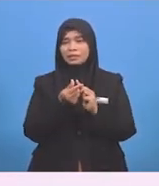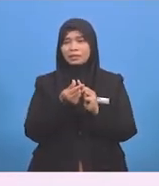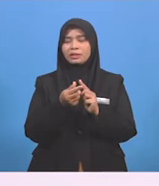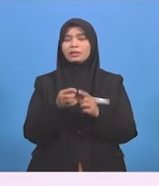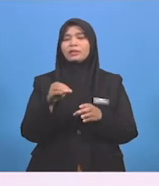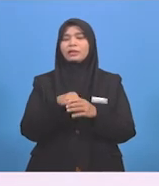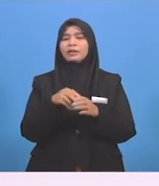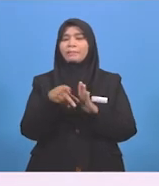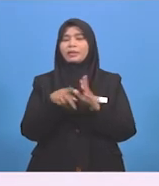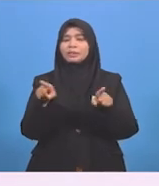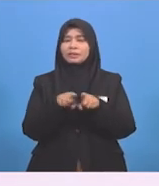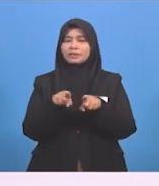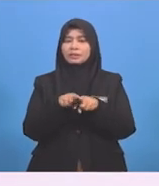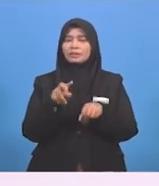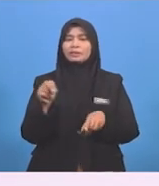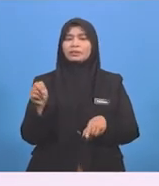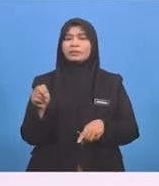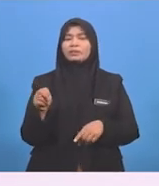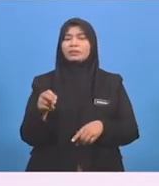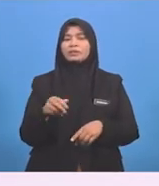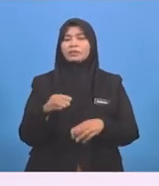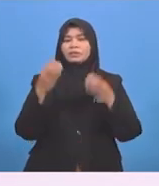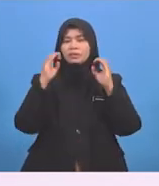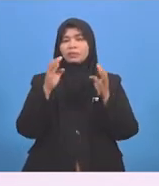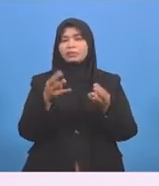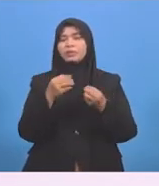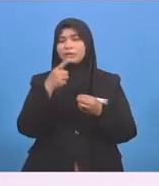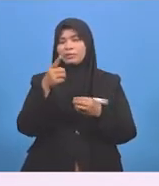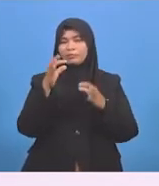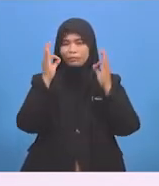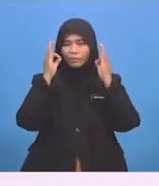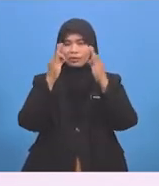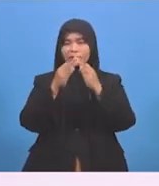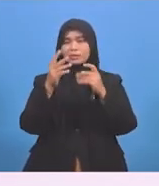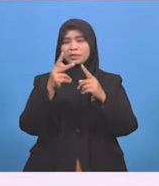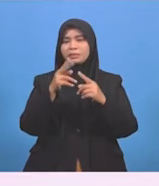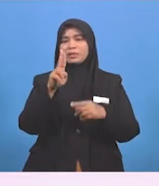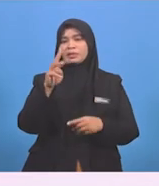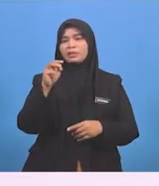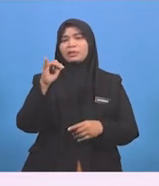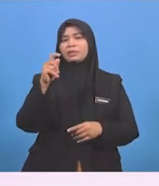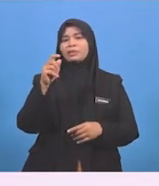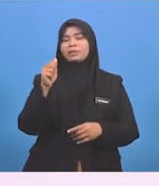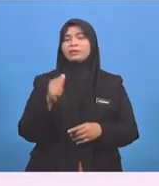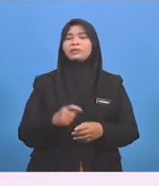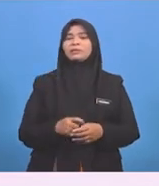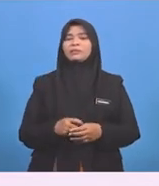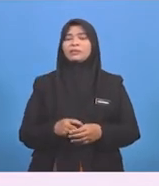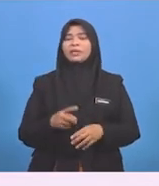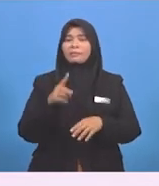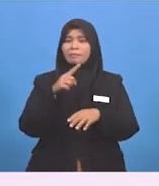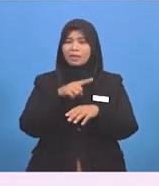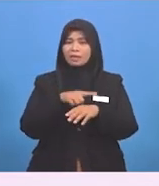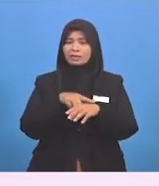dalam persamaan. Cikgu nak anda semua beri perhatian kepada unit. Pastikan unit masa dalam